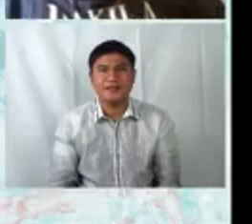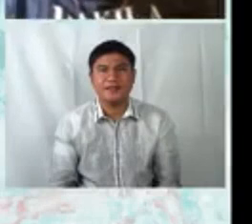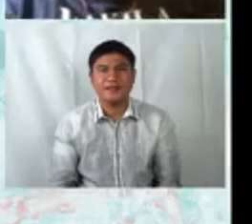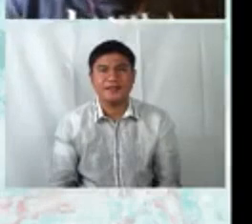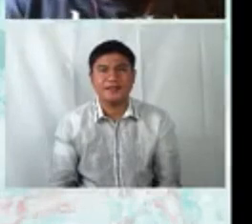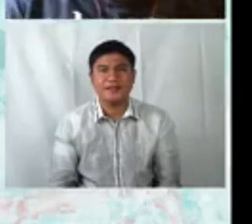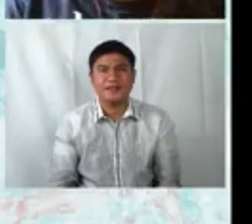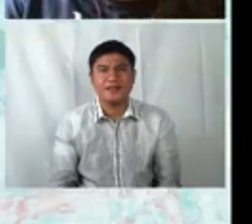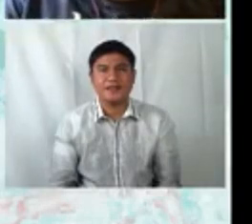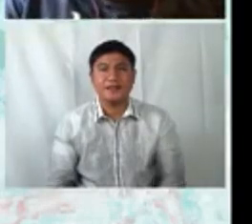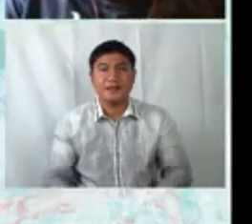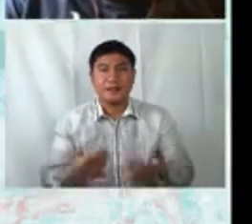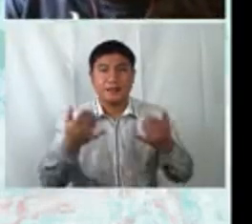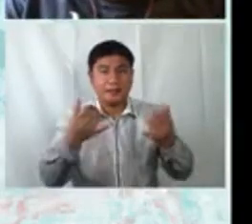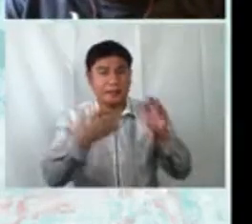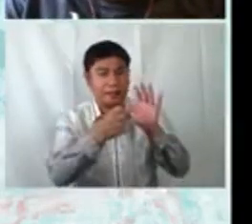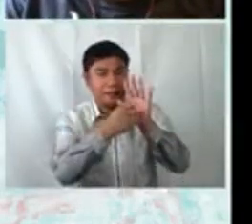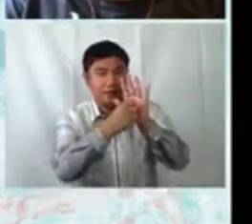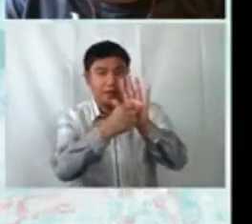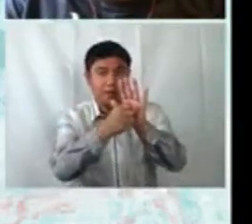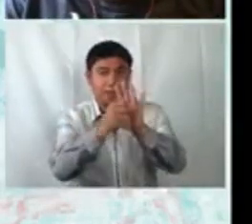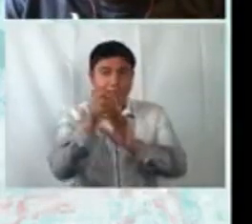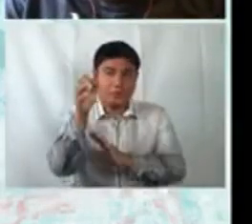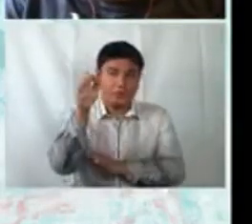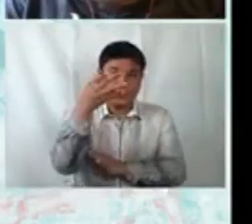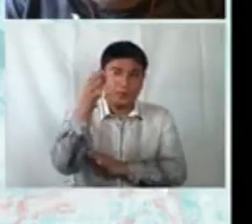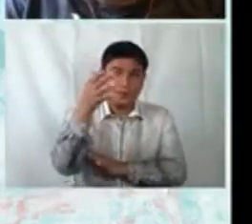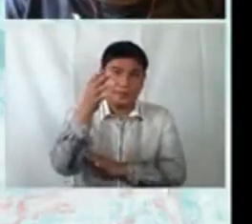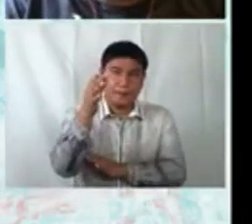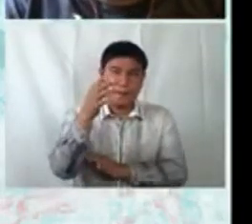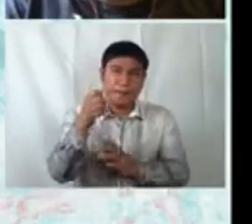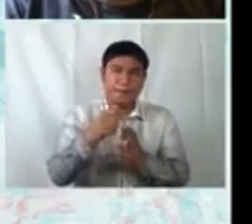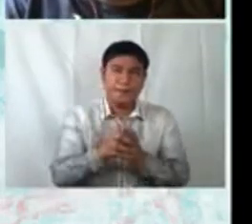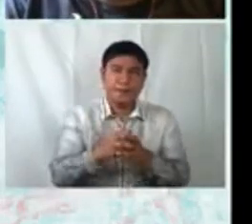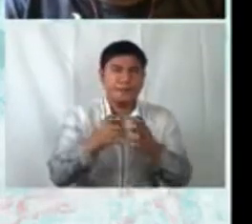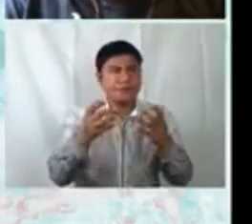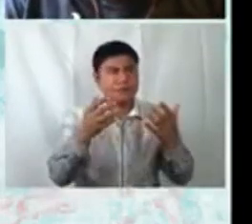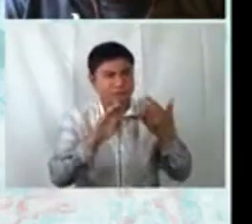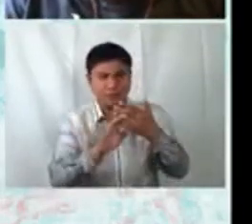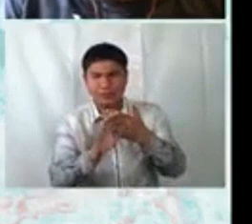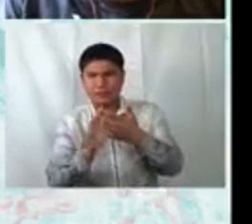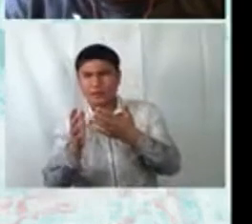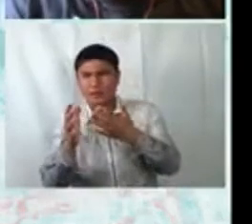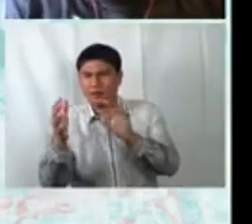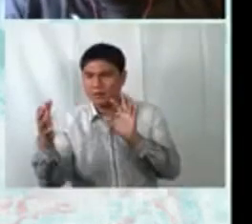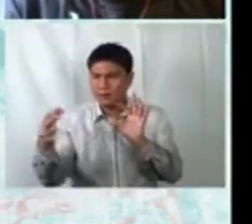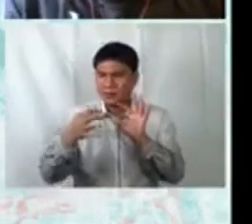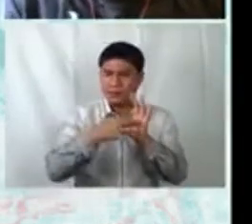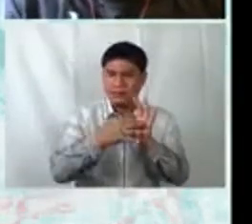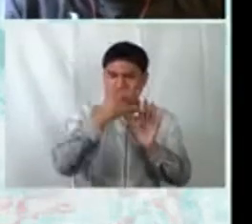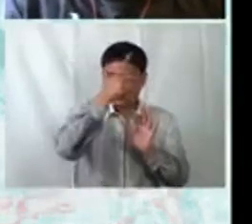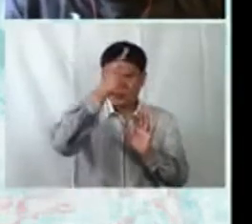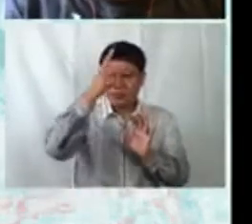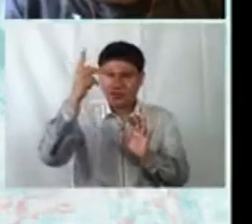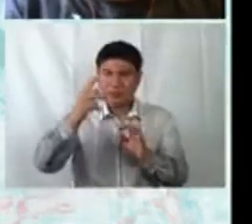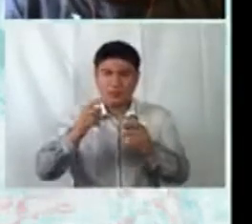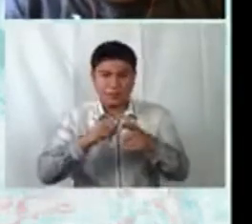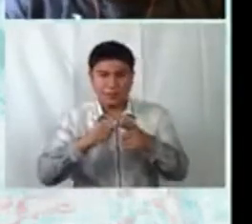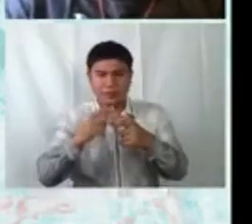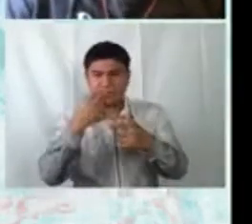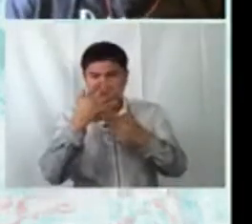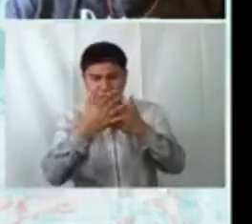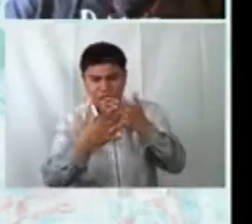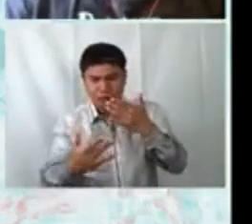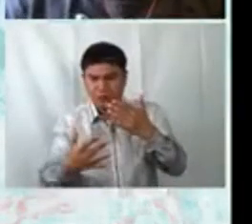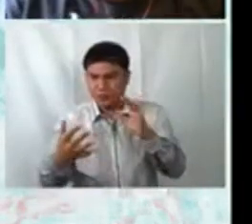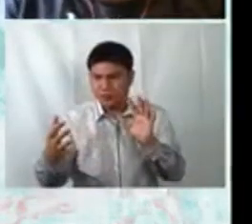sa simbolismo ng watawat, yung tatsulok ay bumabalik sa katipunan at sa sandugo na nagbunsod sa